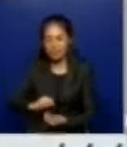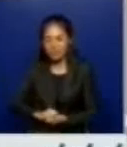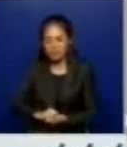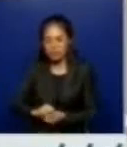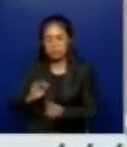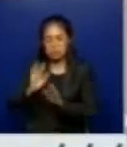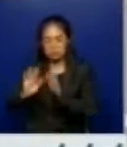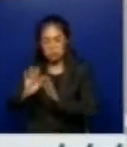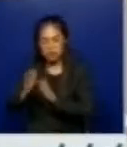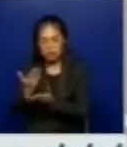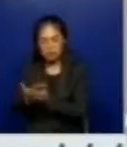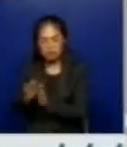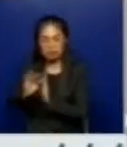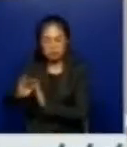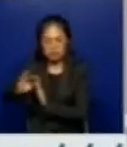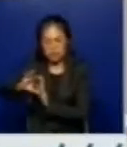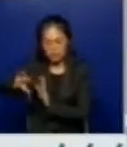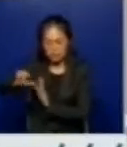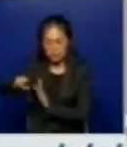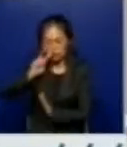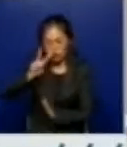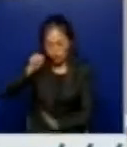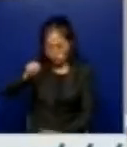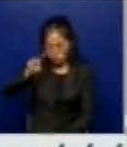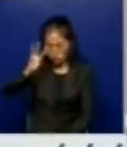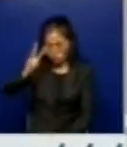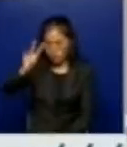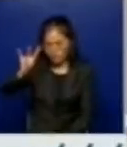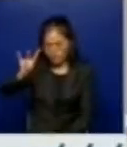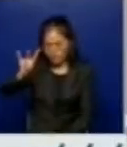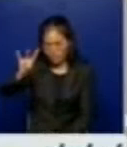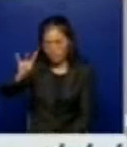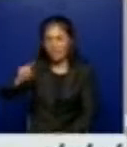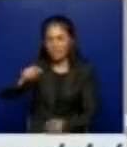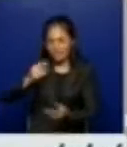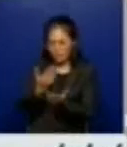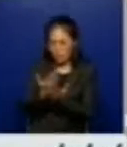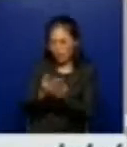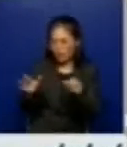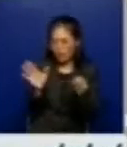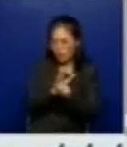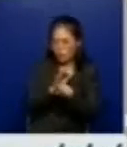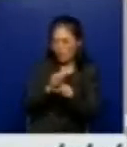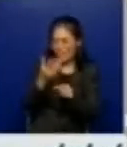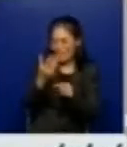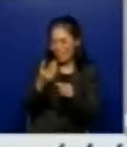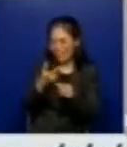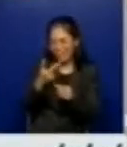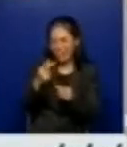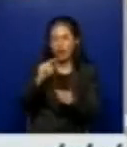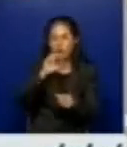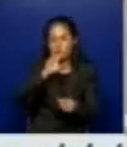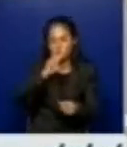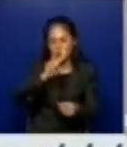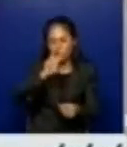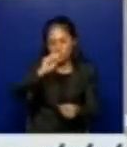เราประมาณการเก็บไว้ 2.67 ล้านล้านแต่พลาดไป 300,000 กว่าล้านเนี่ยเพราะฉะนั้นผมอยากให้เราพิจารณาว่